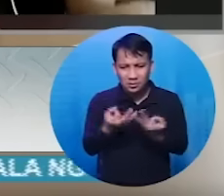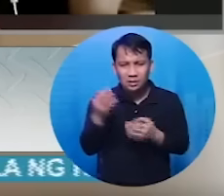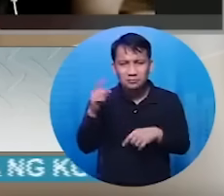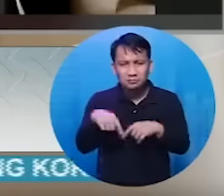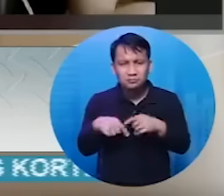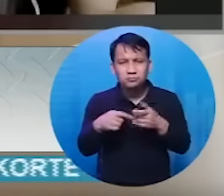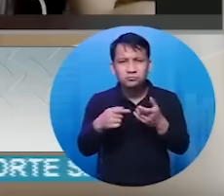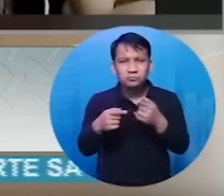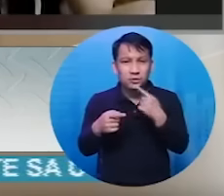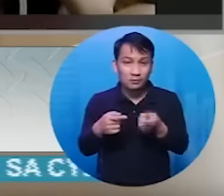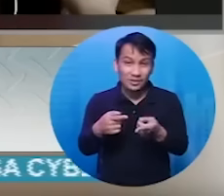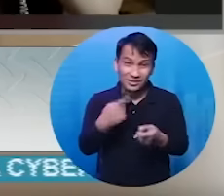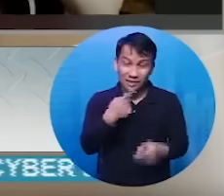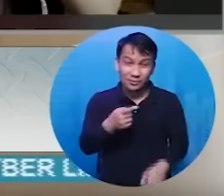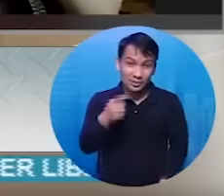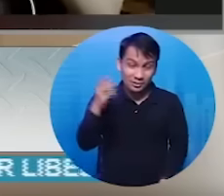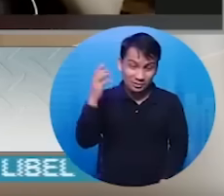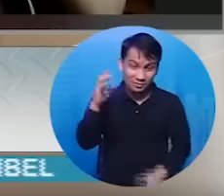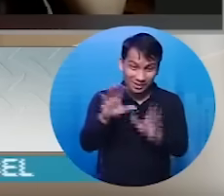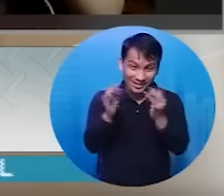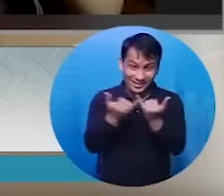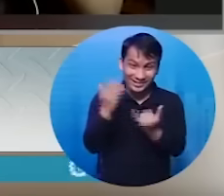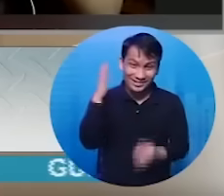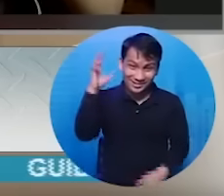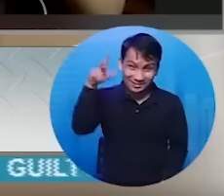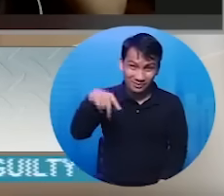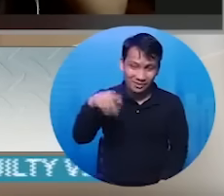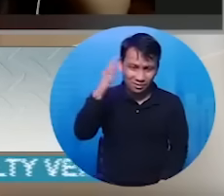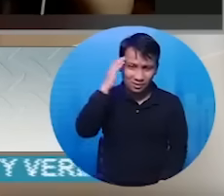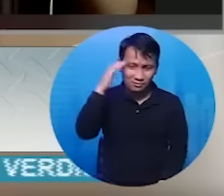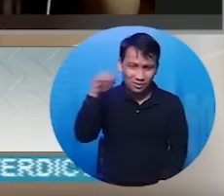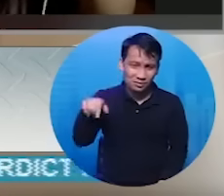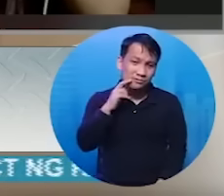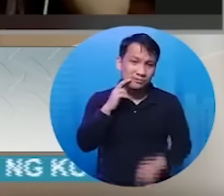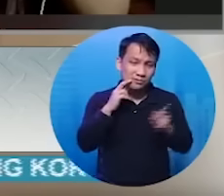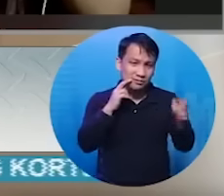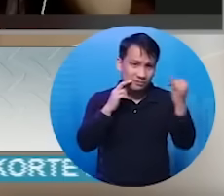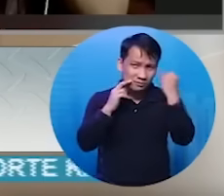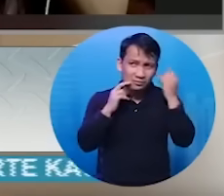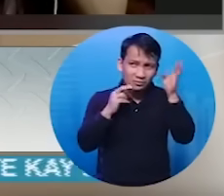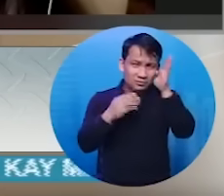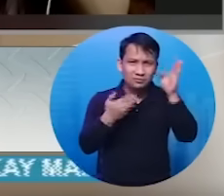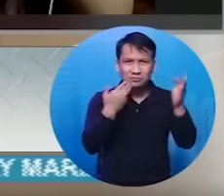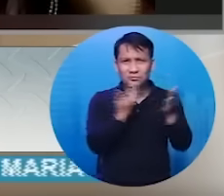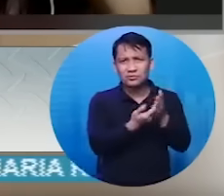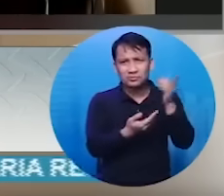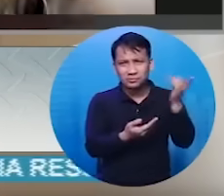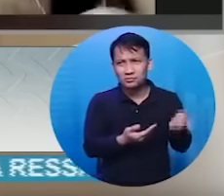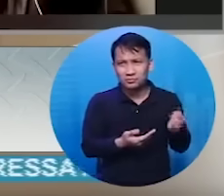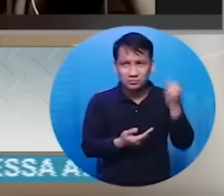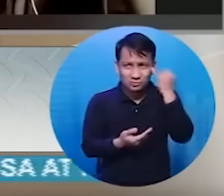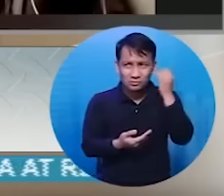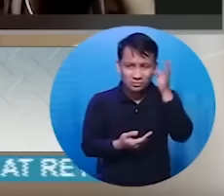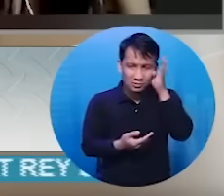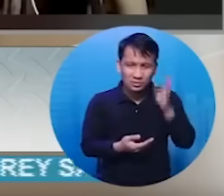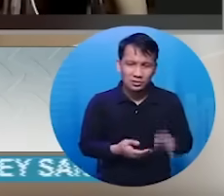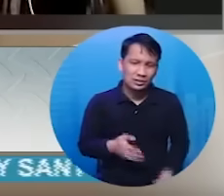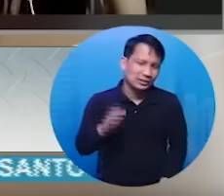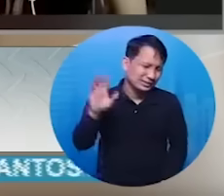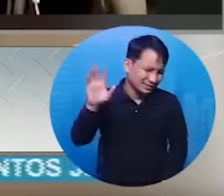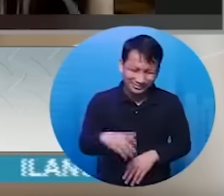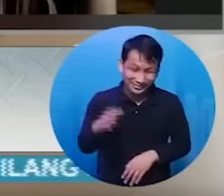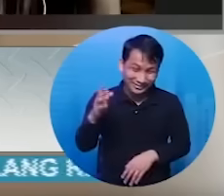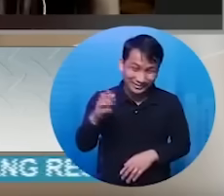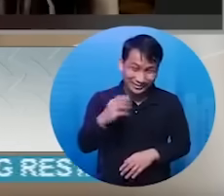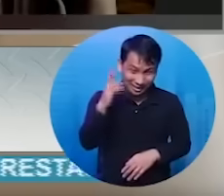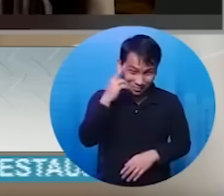So, sabi nga po ni Nita, siya yung higit na nakakakilala kay Jim Boyd. Mabait naman daw po si Jim Boyd. Alam mo,